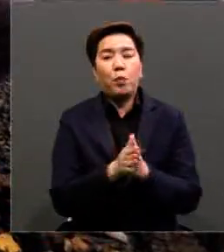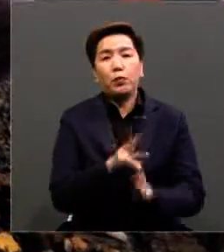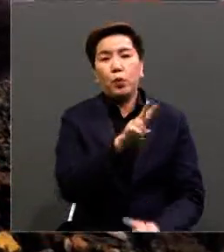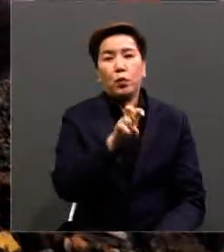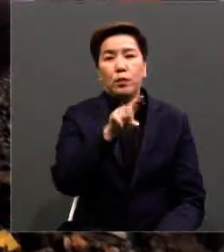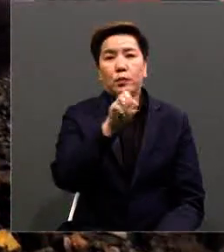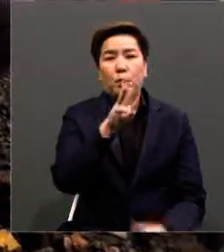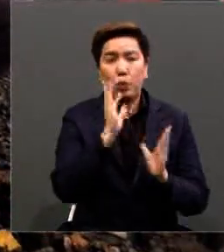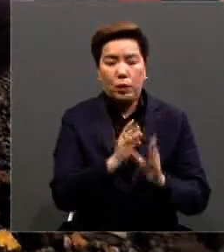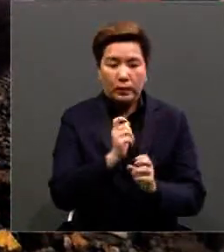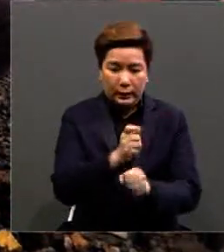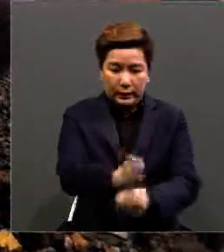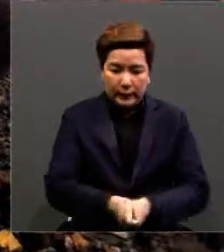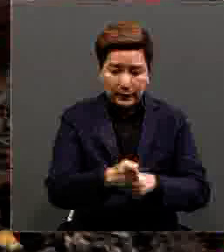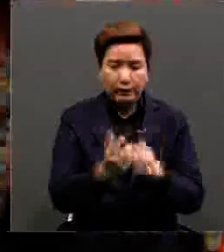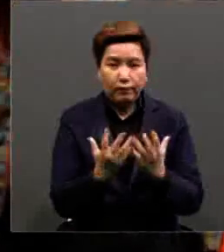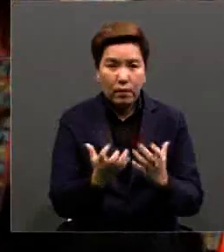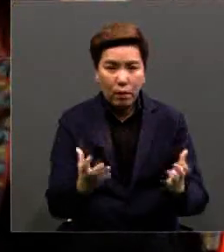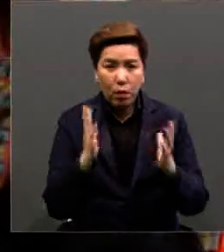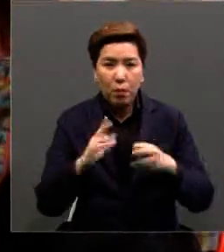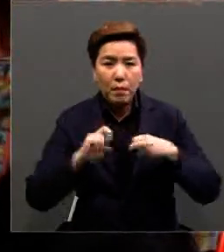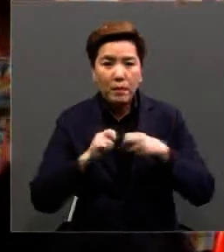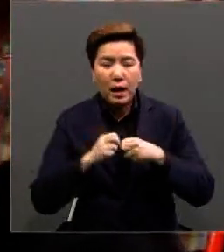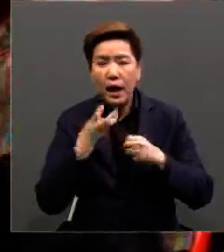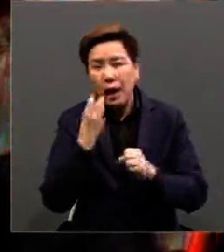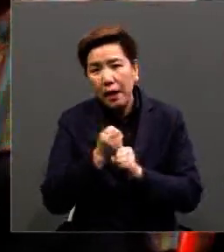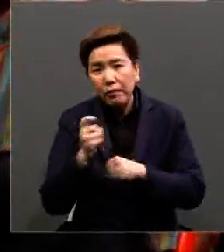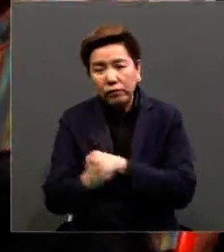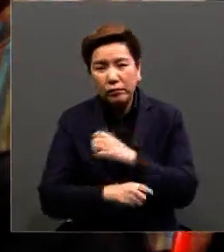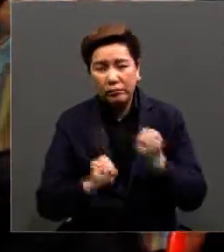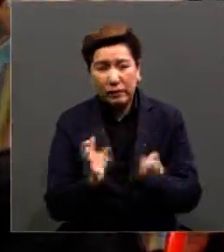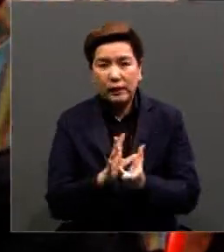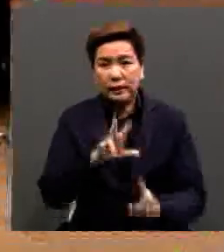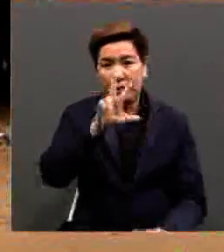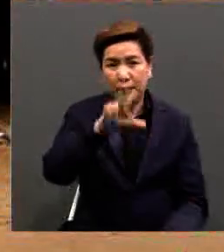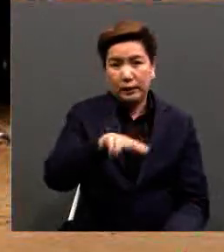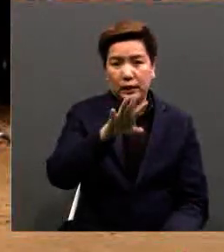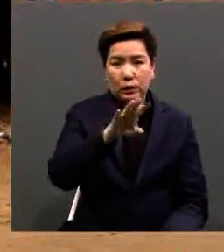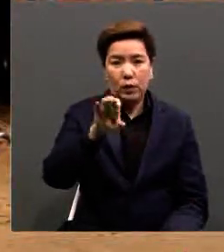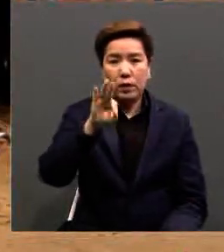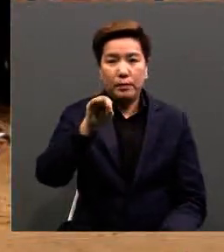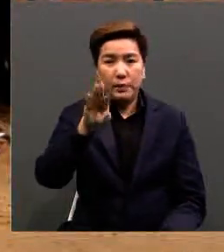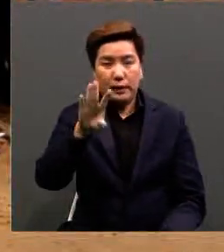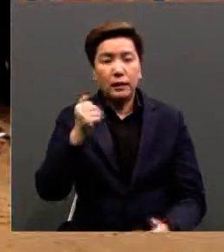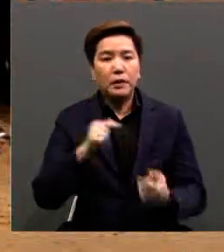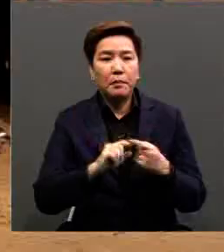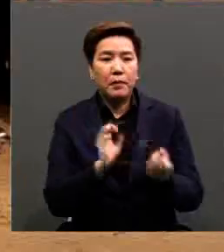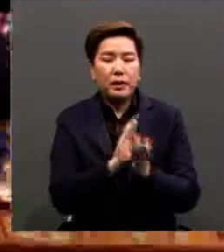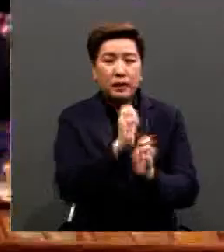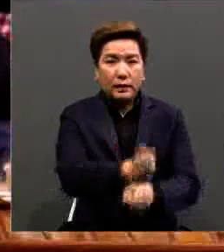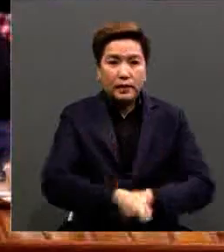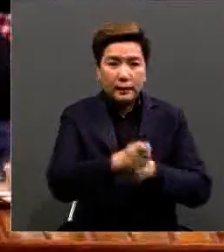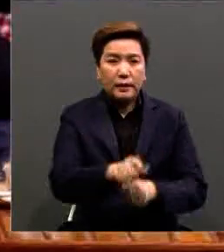ายเป็นพื้นที่ทางการเกษตรมีเกษตรกรที่ประสบภัยจำนวน 3,494 รายพื้นที่ทางการเกษตรประสบภัยจ